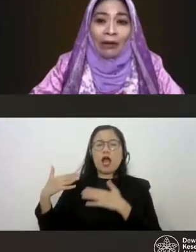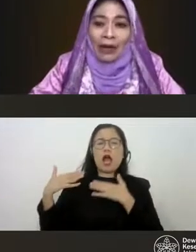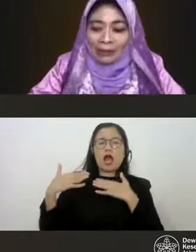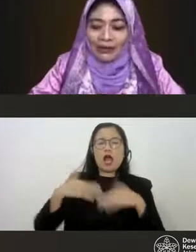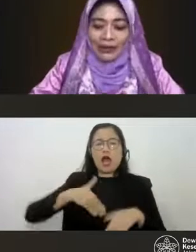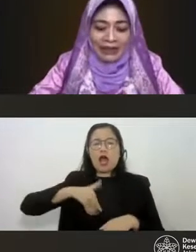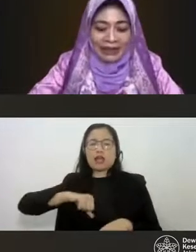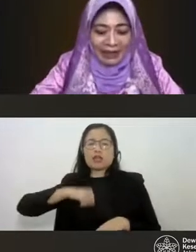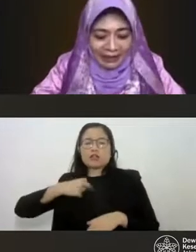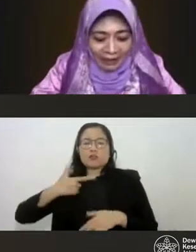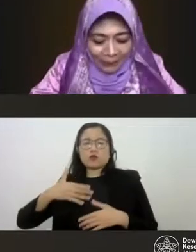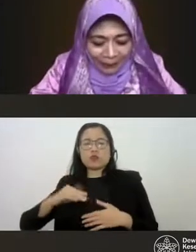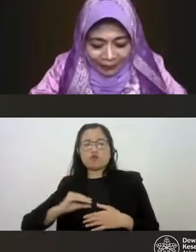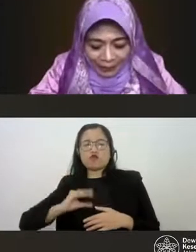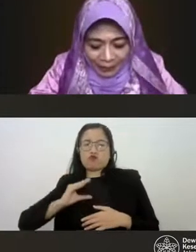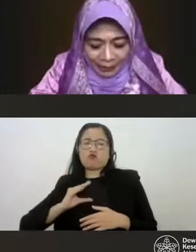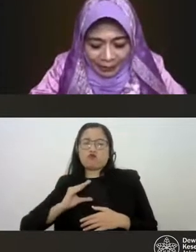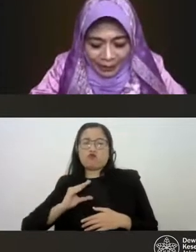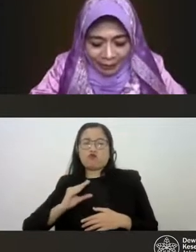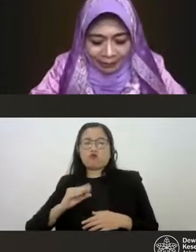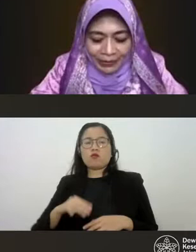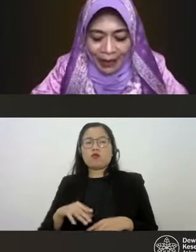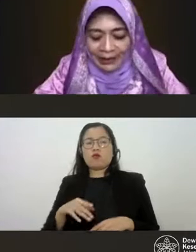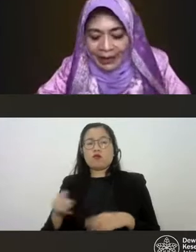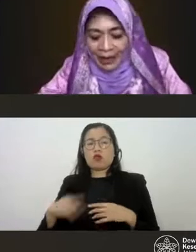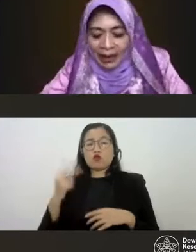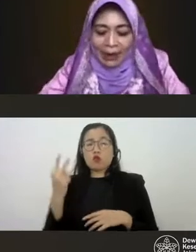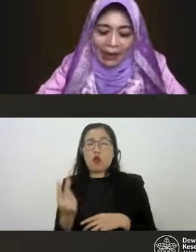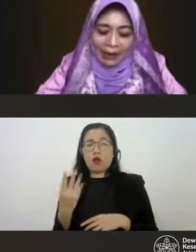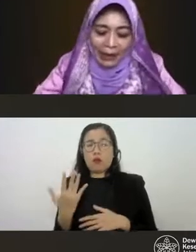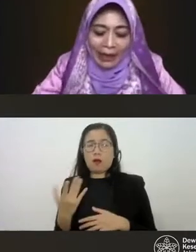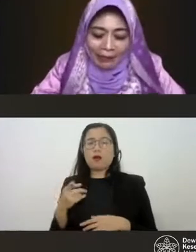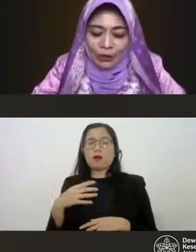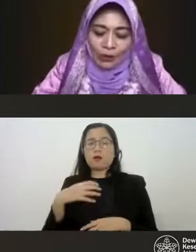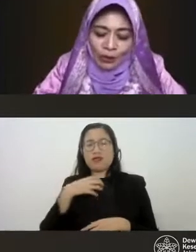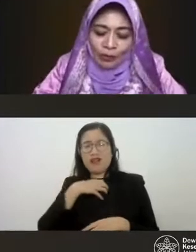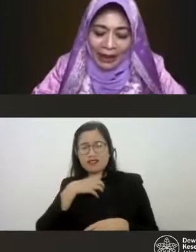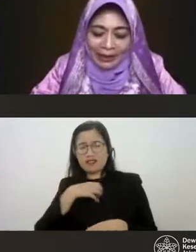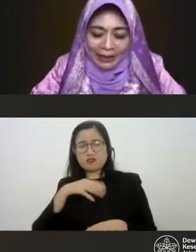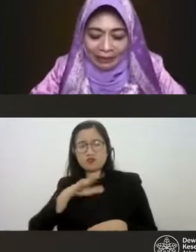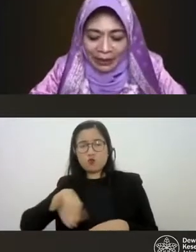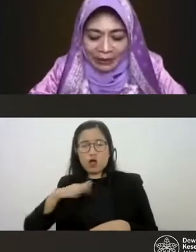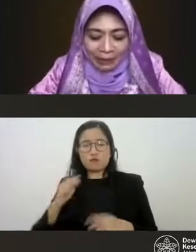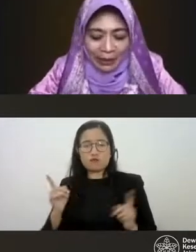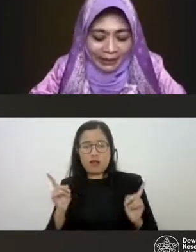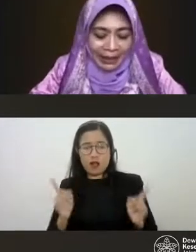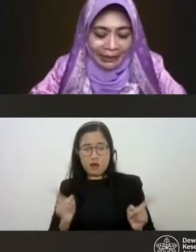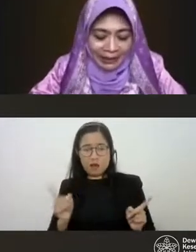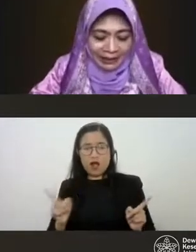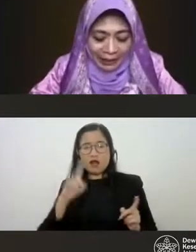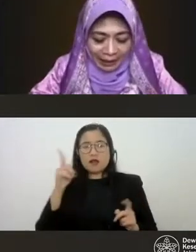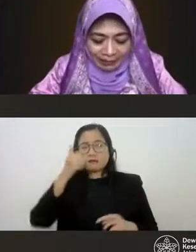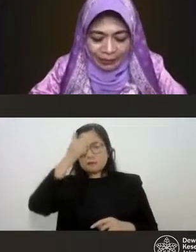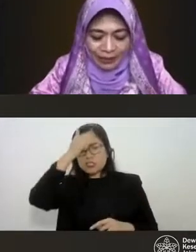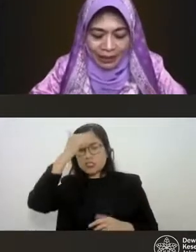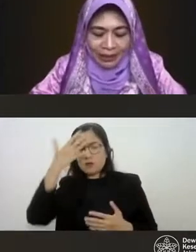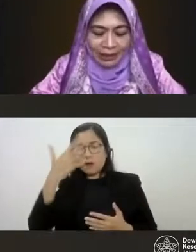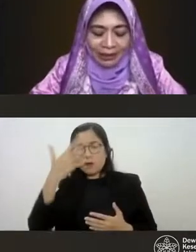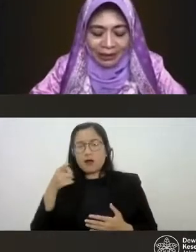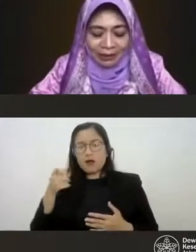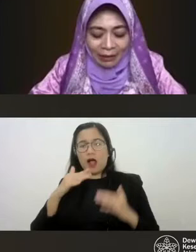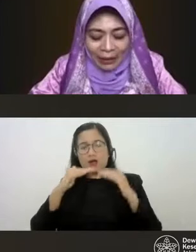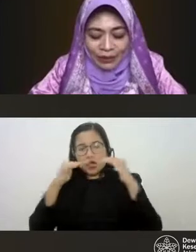itu, karamatul insan ya. Kedua, meyakini agama itu sungguh mengajarkan prinsip keadilan dan kesetaraan